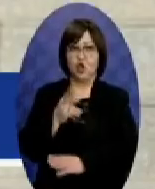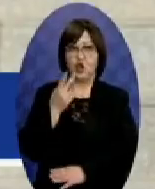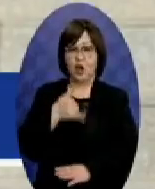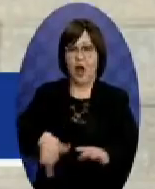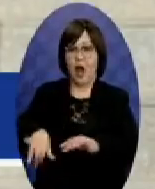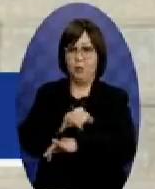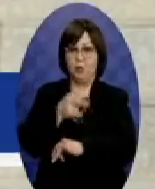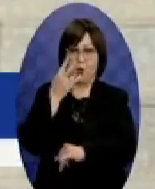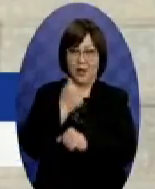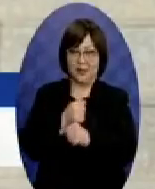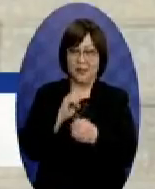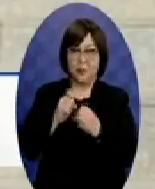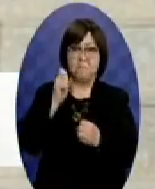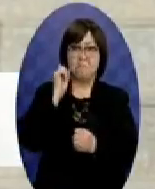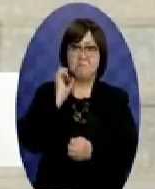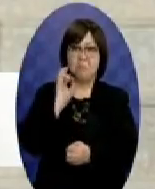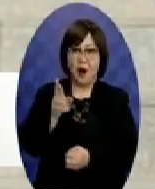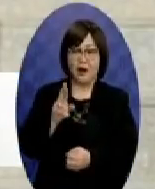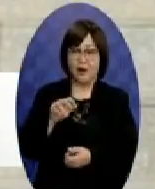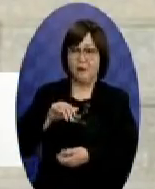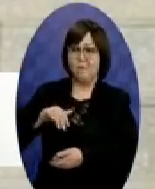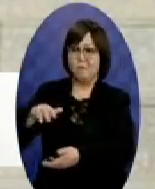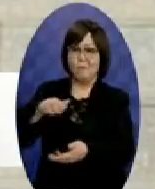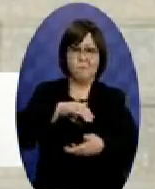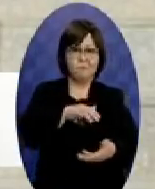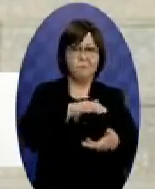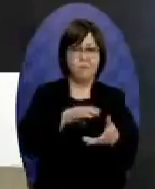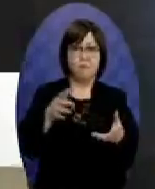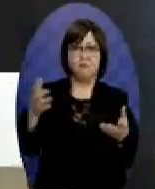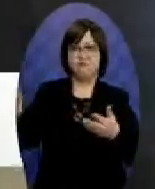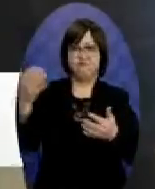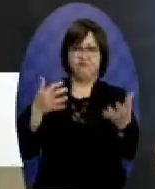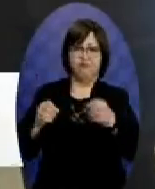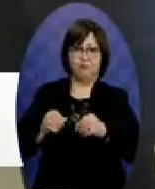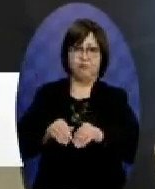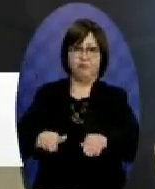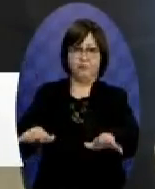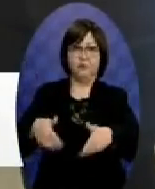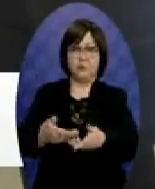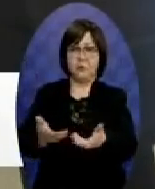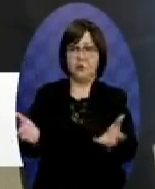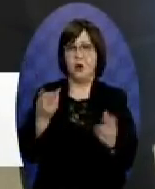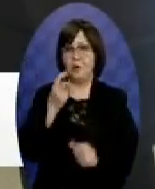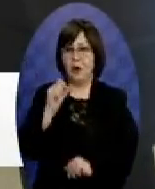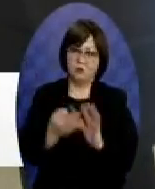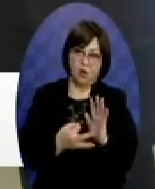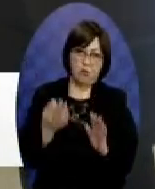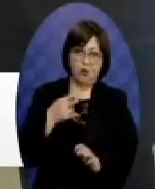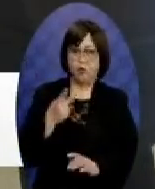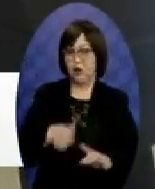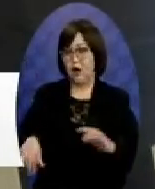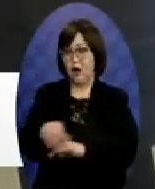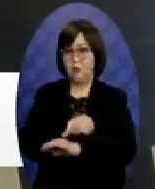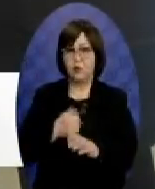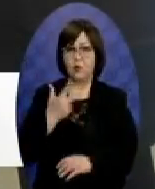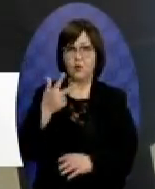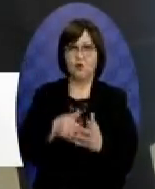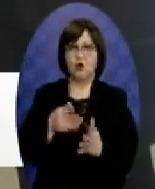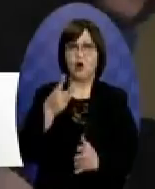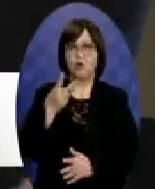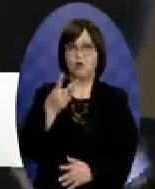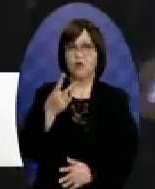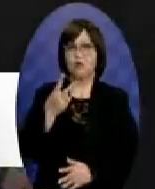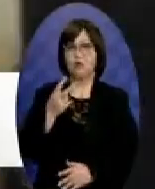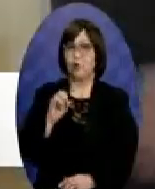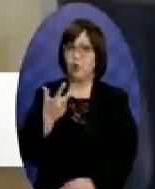явуулж байгаа бүх банкудаар дамжуулан за насны хишгийг олгохоор болсон байна. 2018 онд Дорнод аймгийн хэмжээнд за